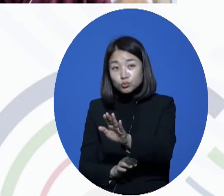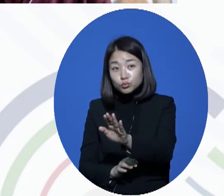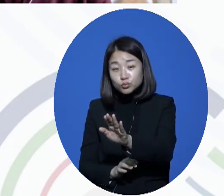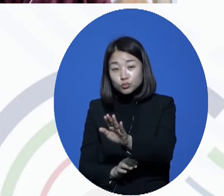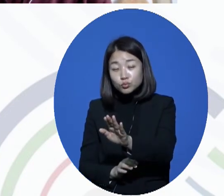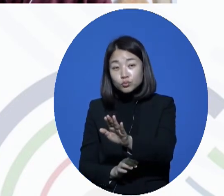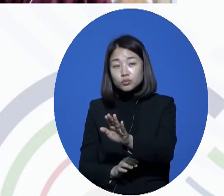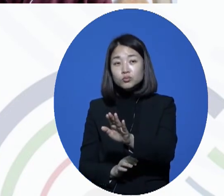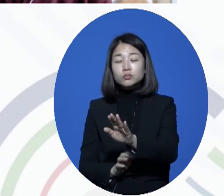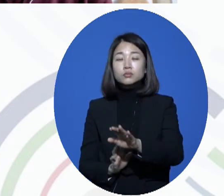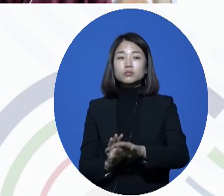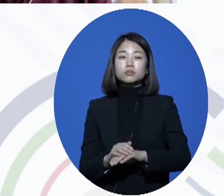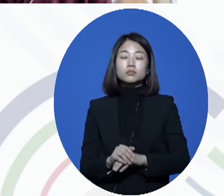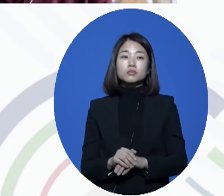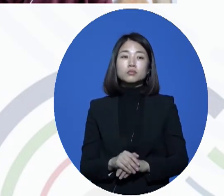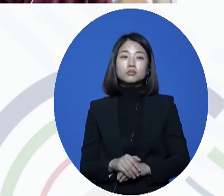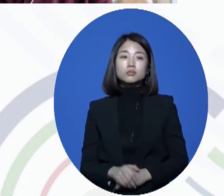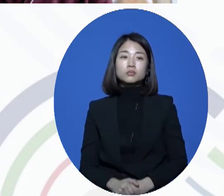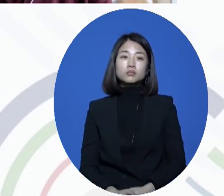다른 계획을 갖고